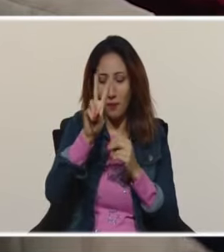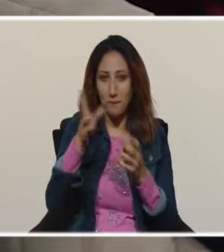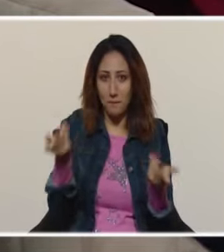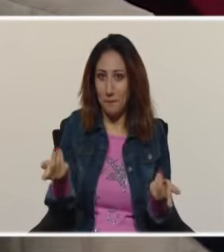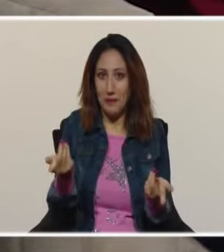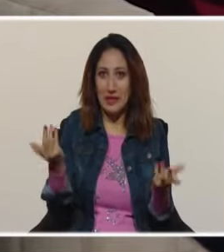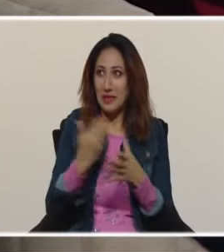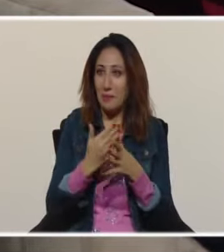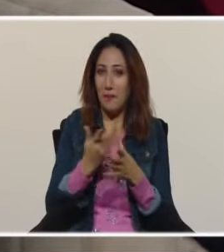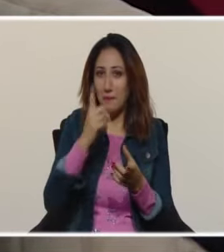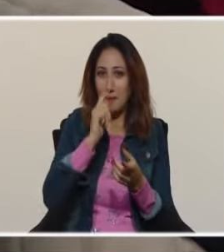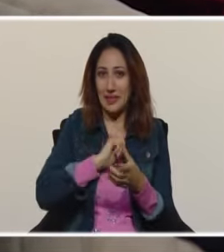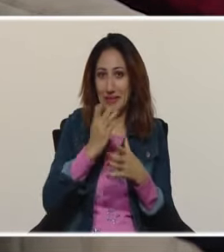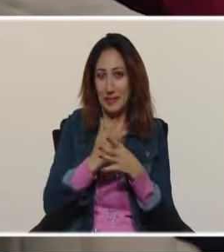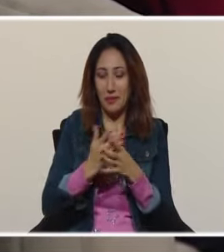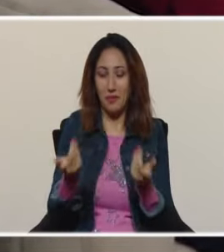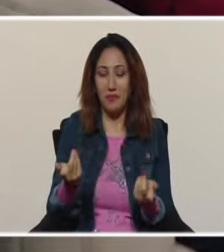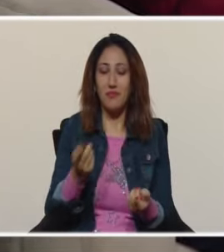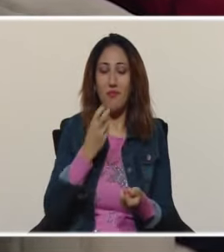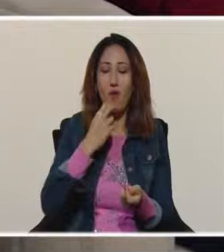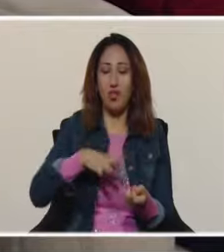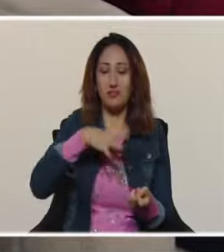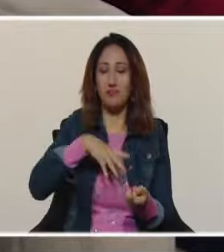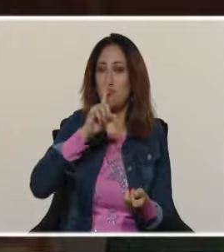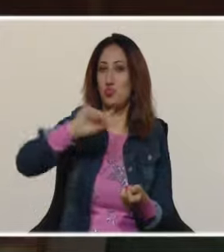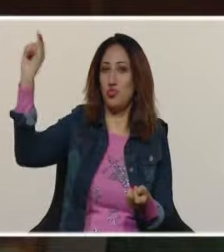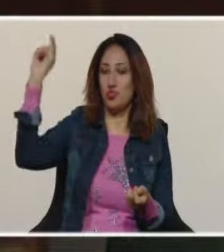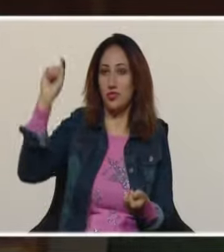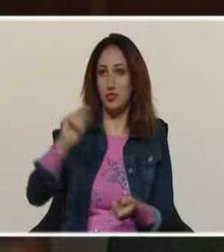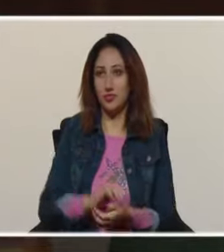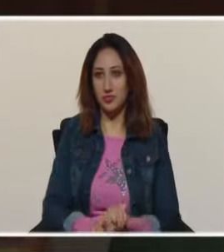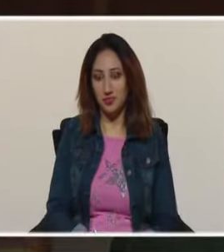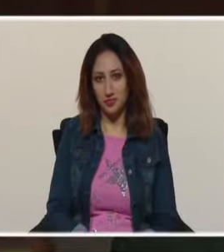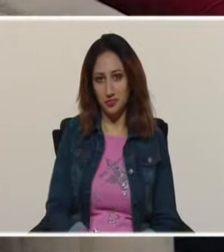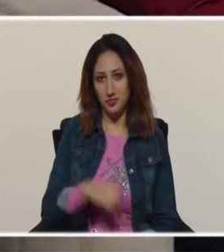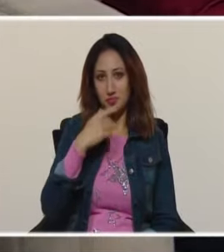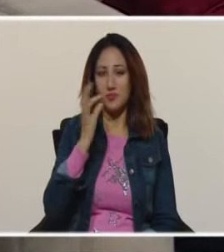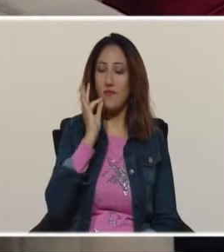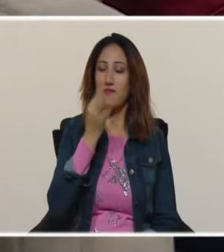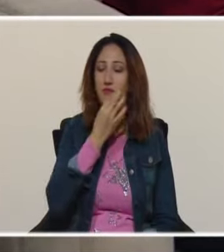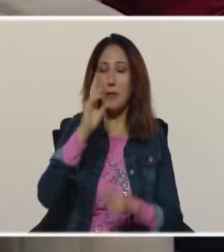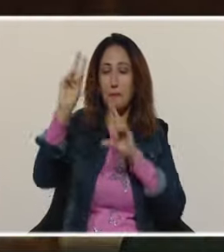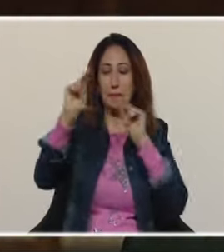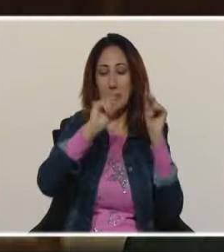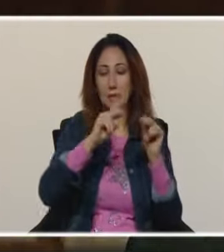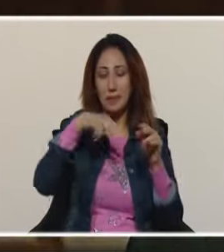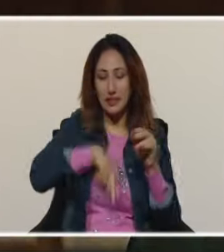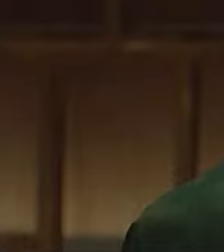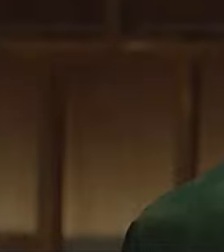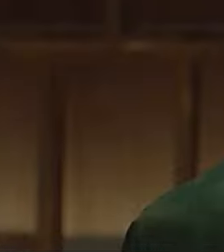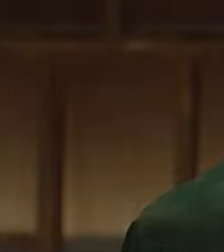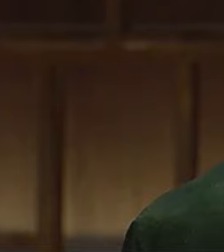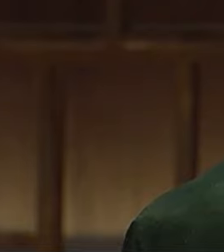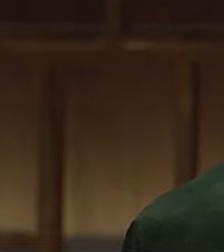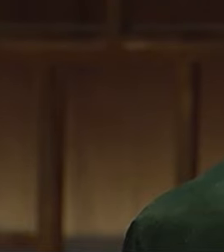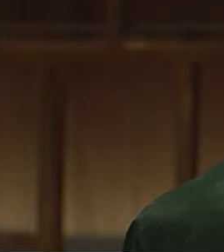ايه؟ طب ليه كده؟ طيب انتوا بتعملوا فينا كده ليه؟ وخد بعضه ومشي. ده كده رضا خالص، ده كده رضا يعني بالقوي.